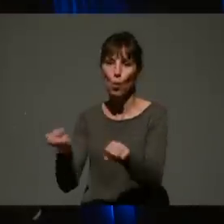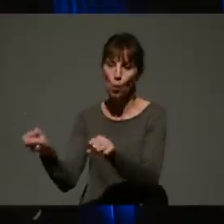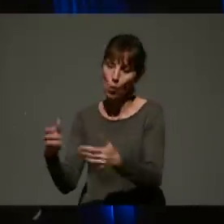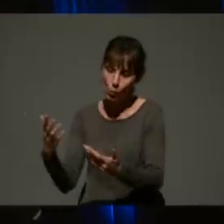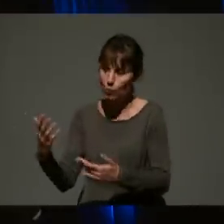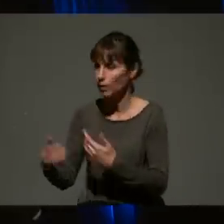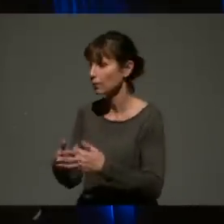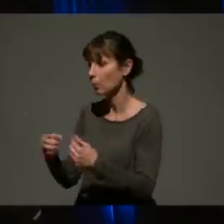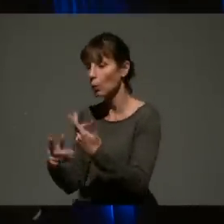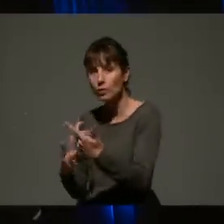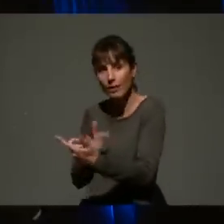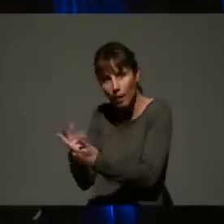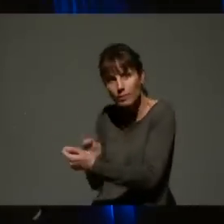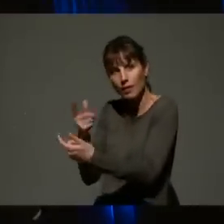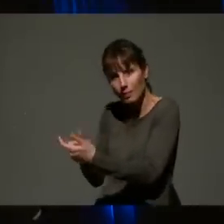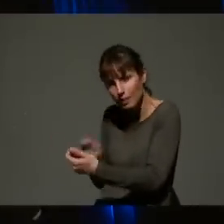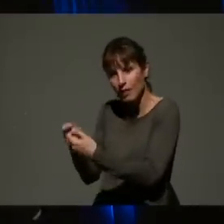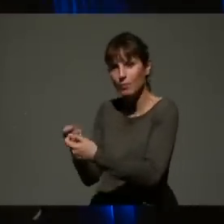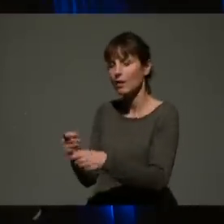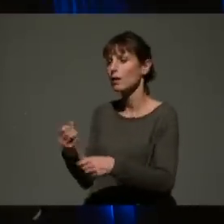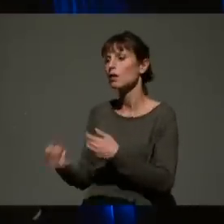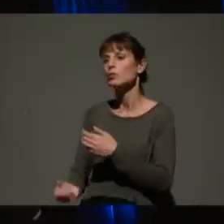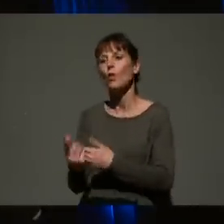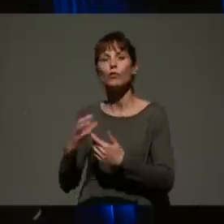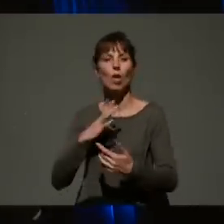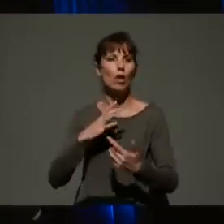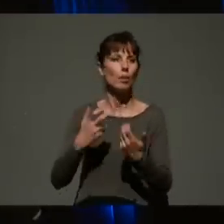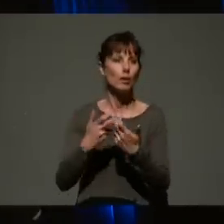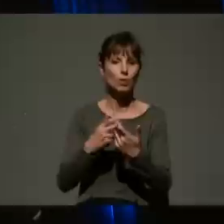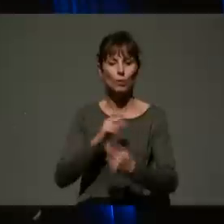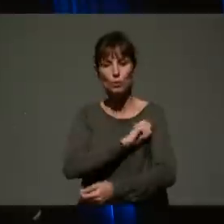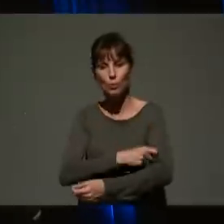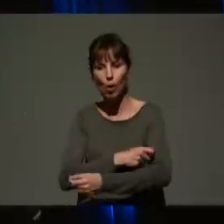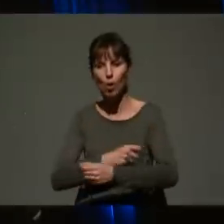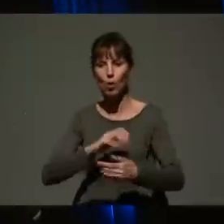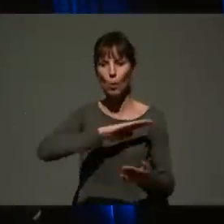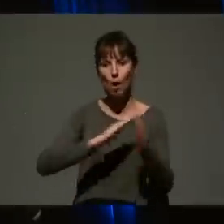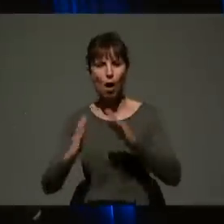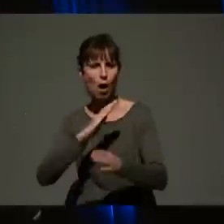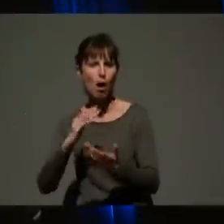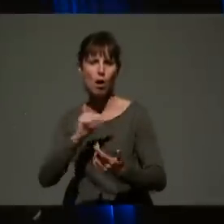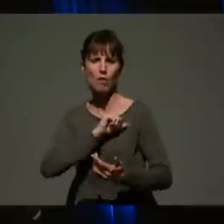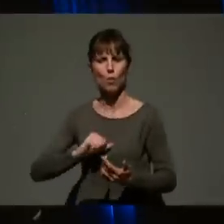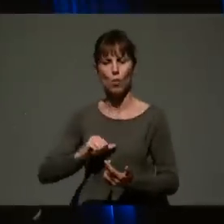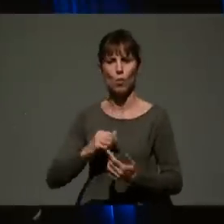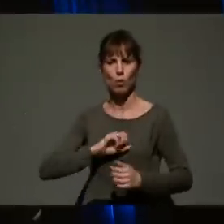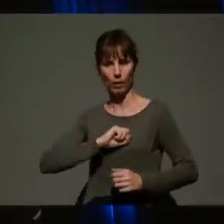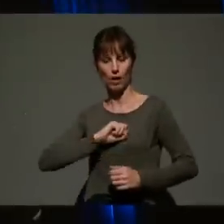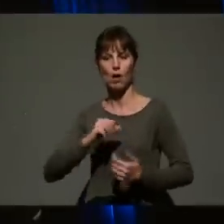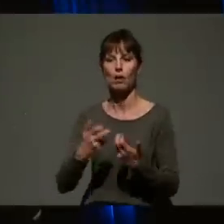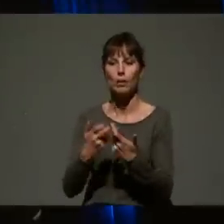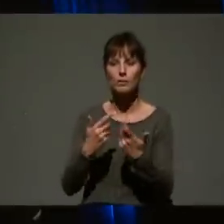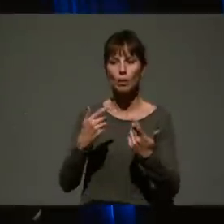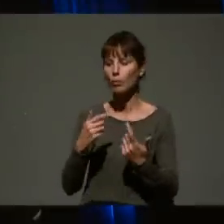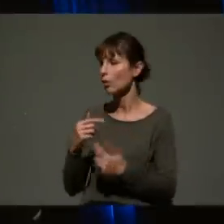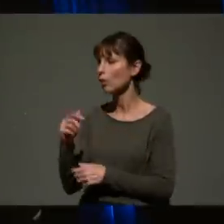ça. Et puisqu'on va quand même, dans certains cas, être obligé de déconseiller, ça va être des sports de combat ou des sports qui sollicitent énormément la fonction cardiaque, par exemple comme